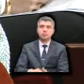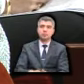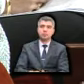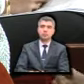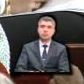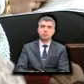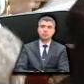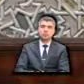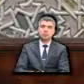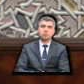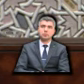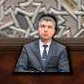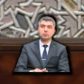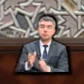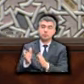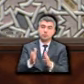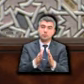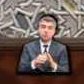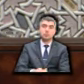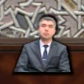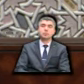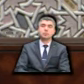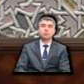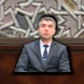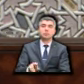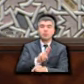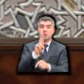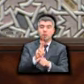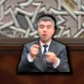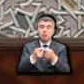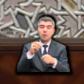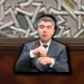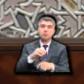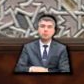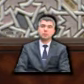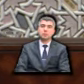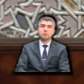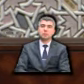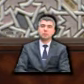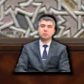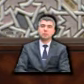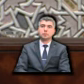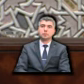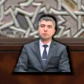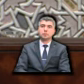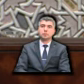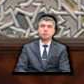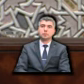شكرا السيد الوزير، لكم التعقيب. تفضل تفضل لك تعقيب سيد الرئيس، تفضل.